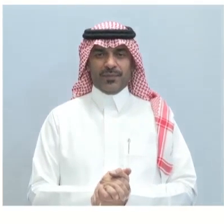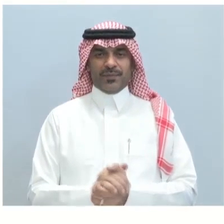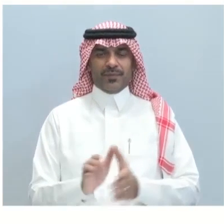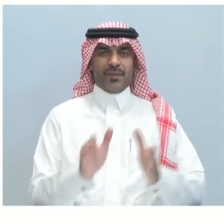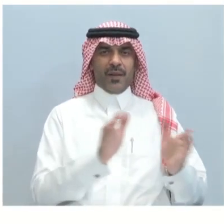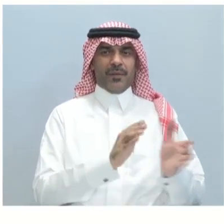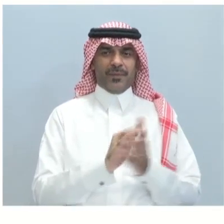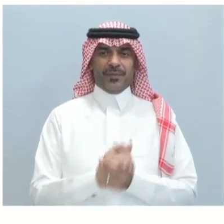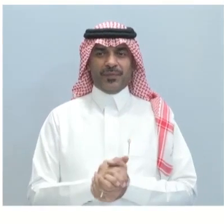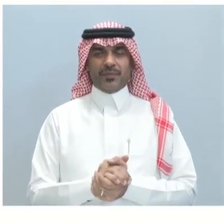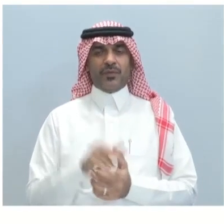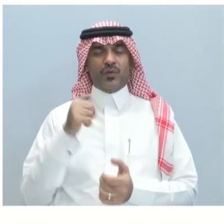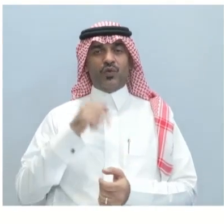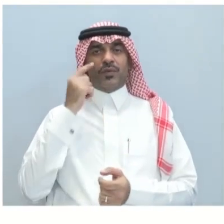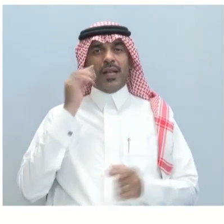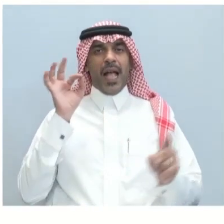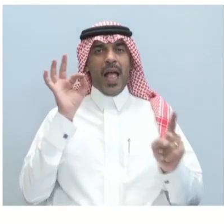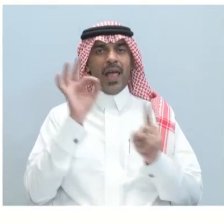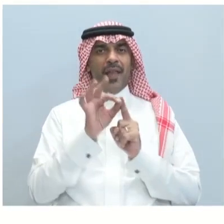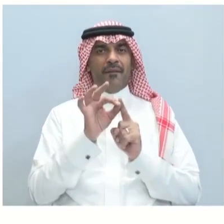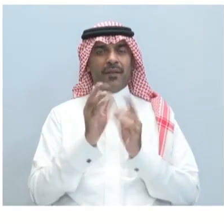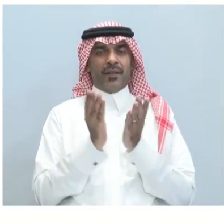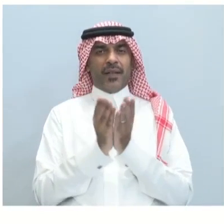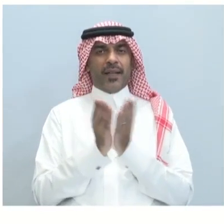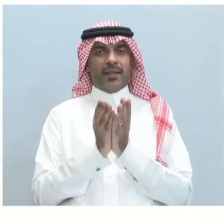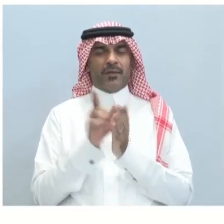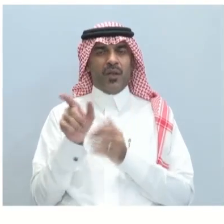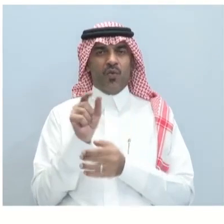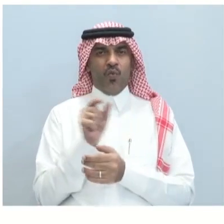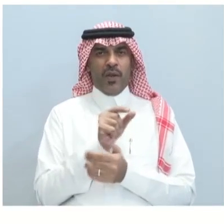ما الهدف من دراسه هذه الوحده طلابي وطالباتي